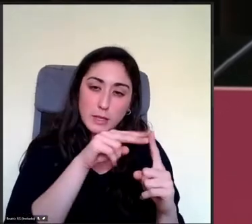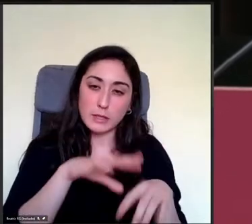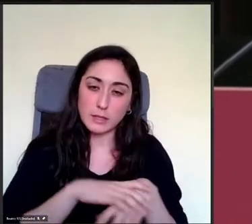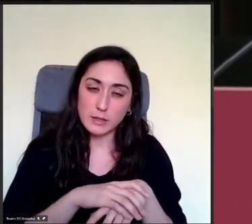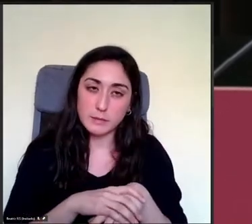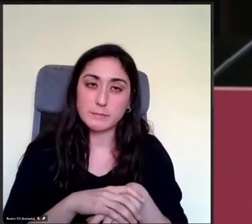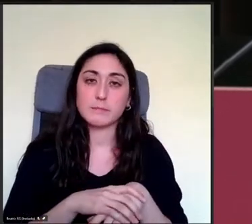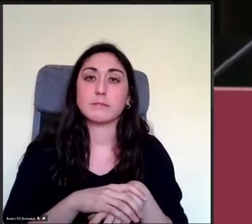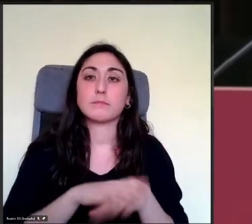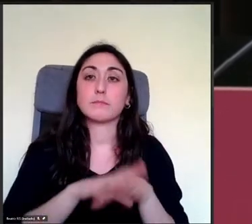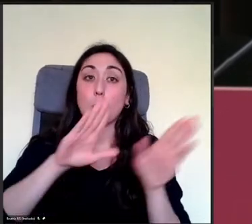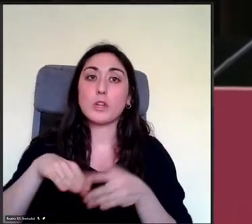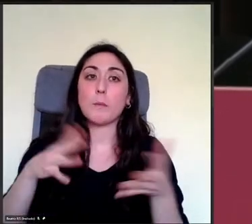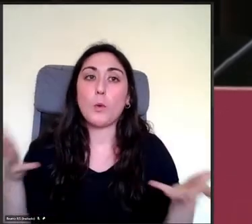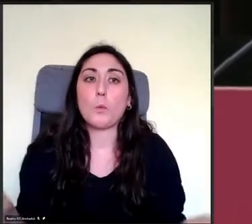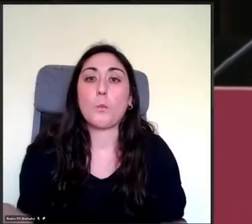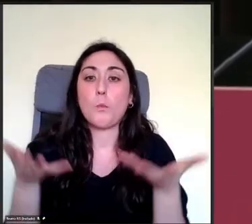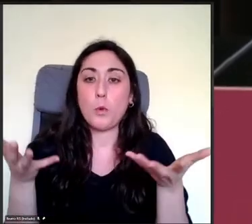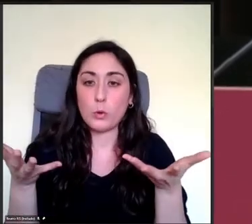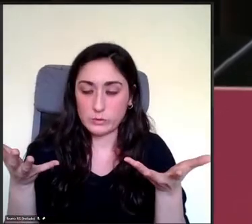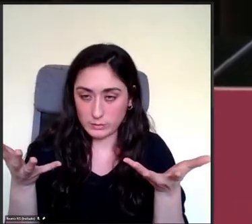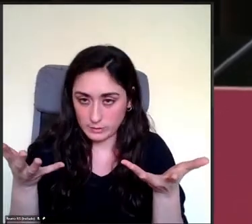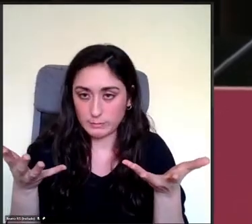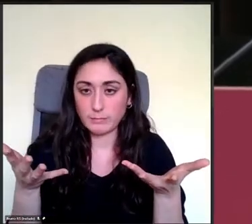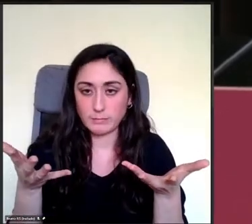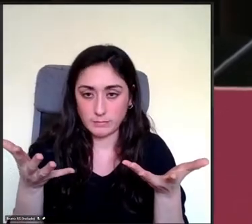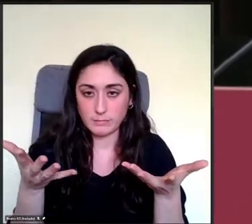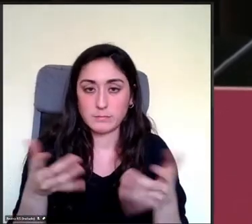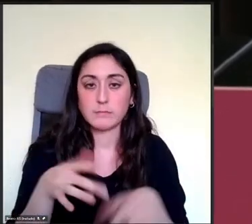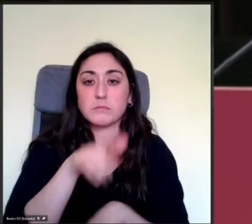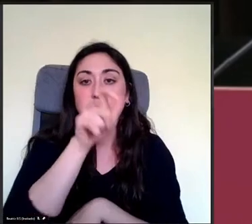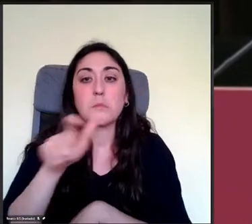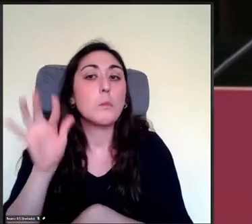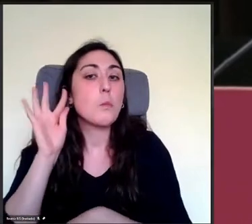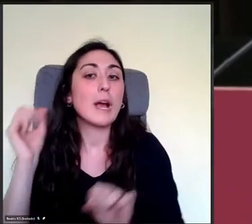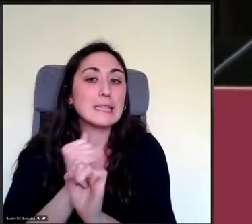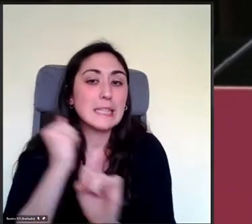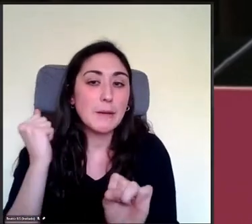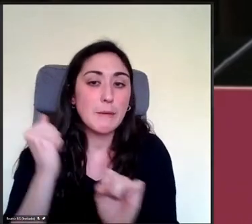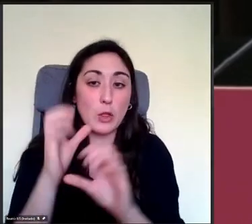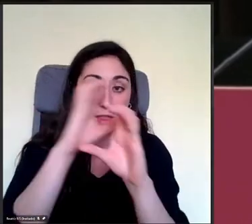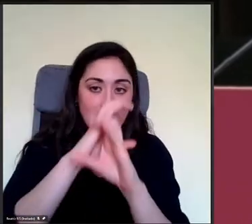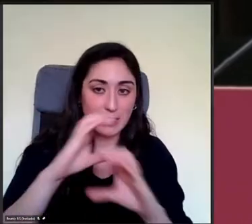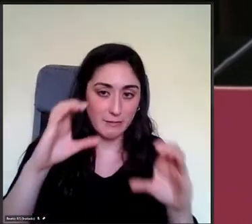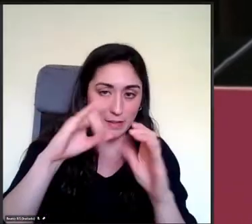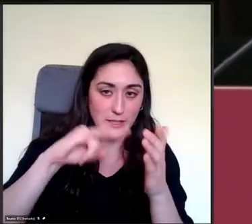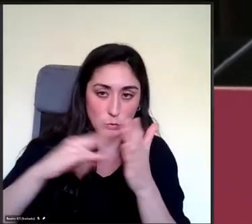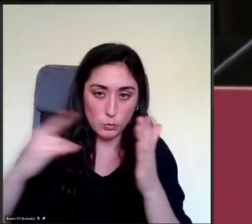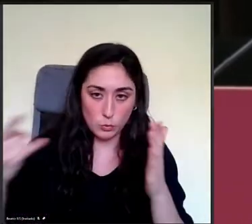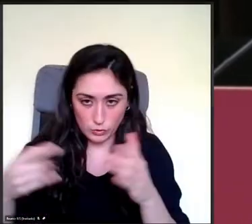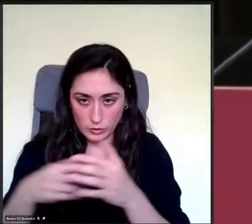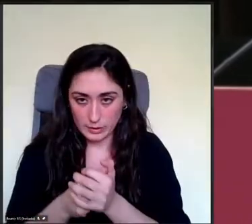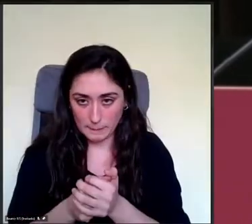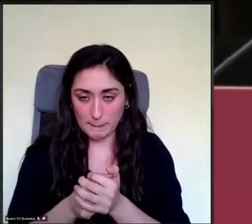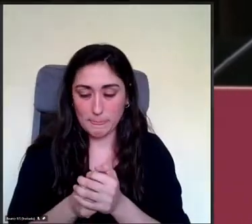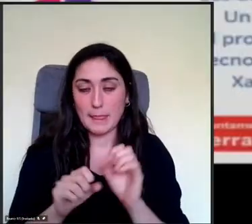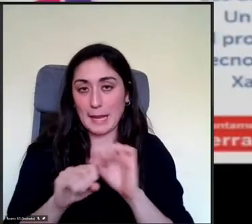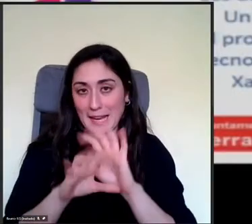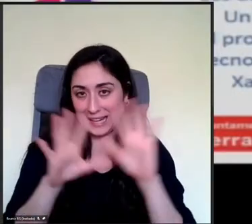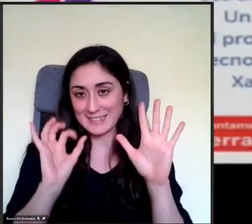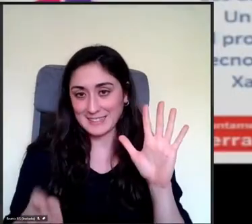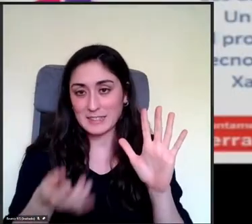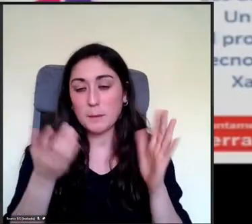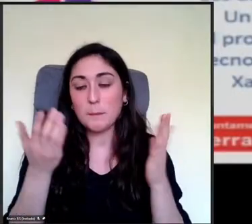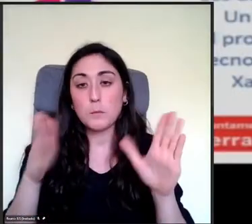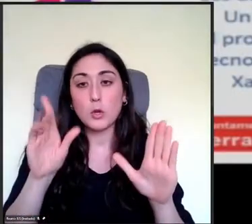el reconeixement a les dones científiques i tecnològiques, és evident. Però aquí també